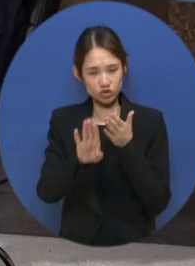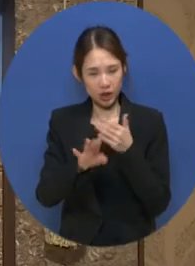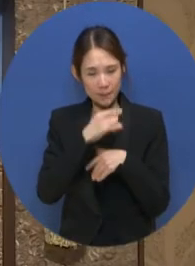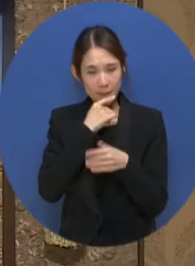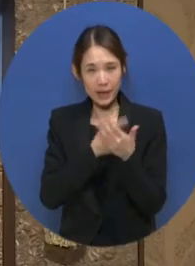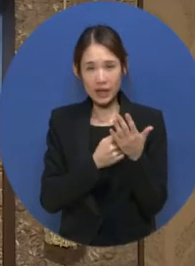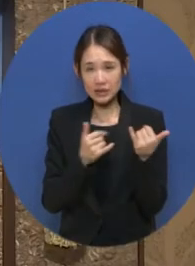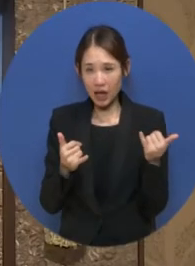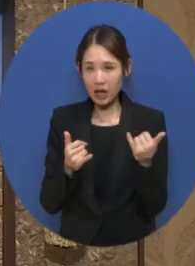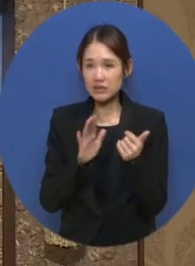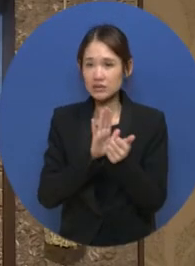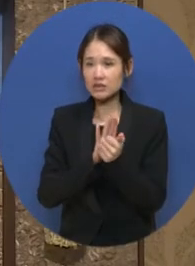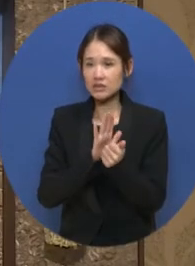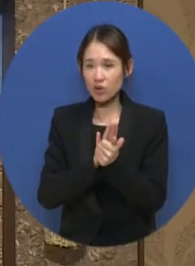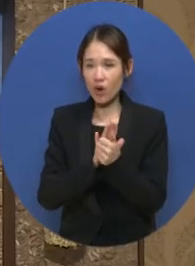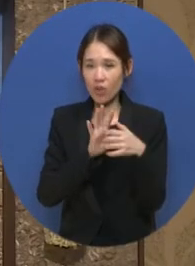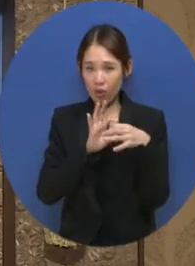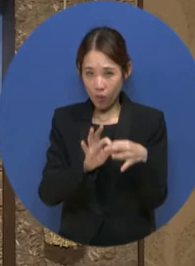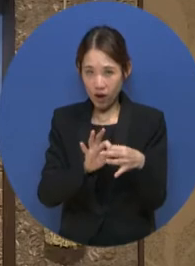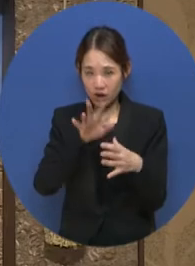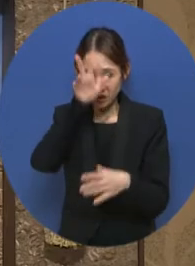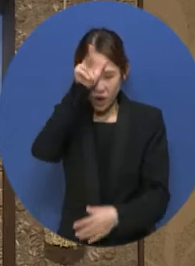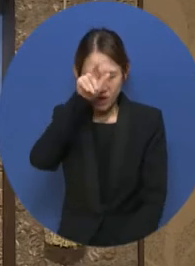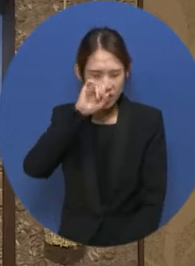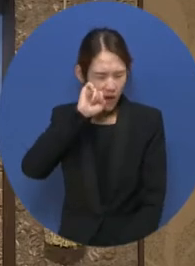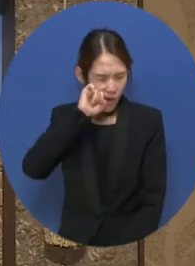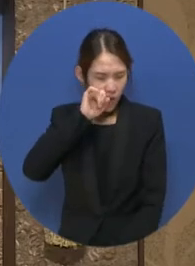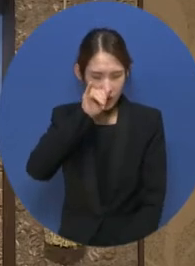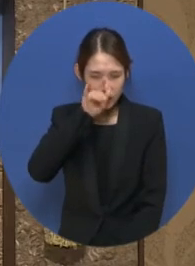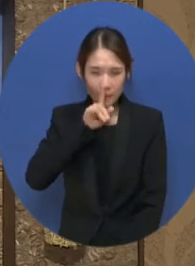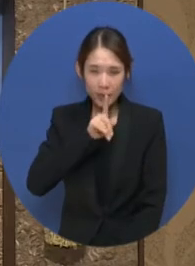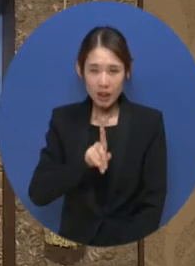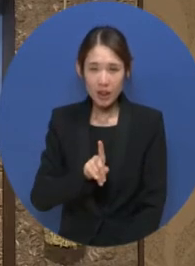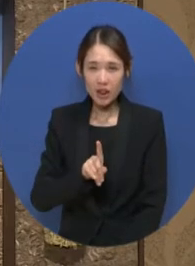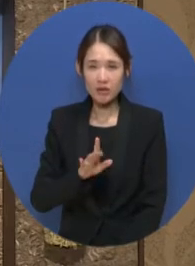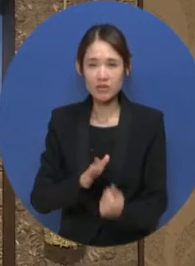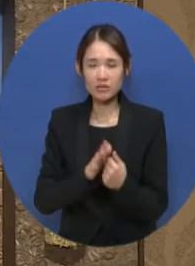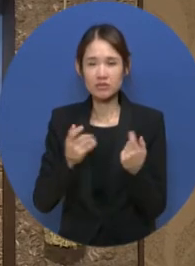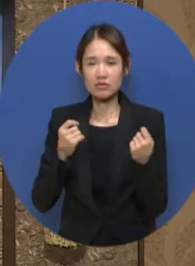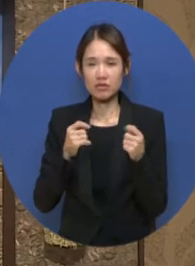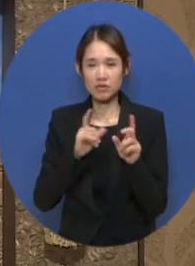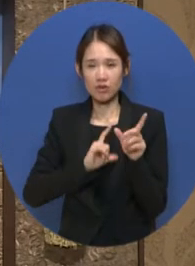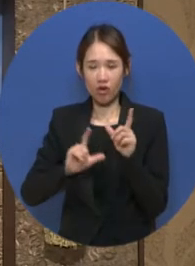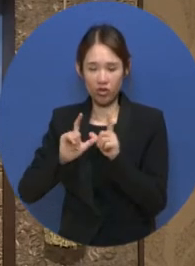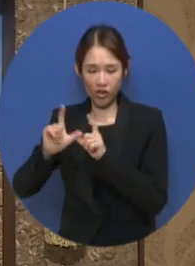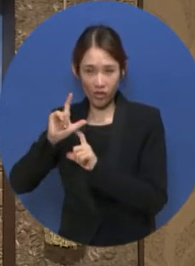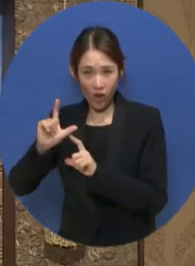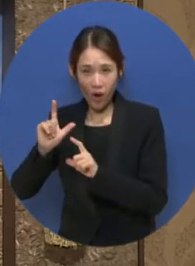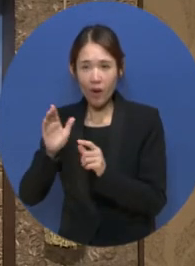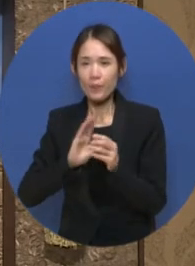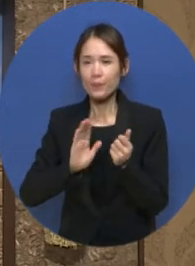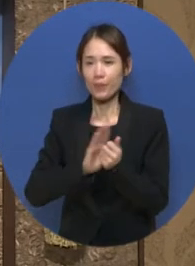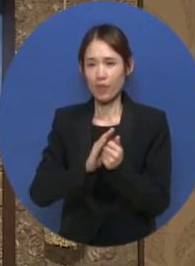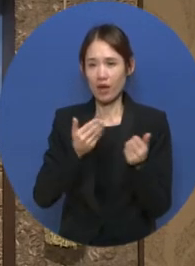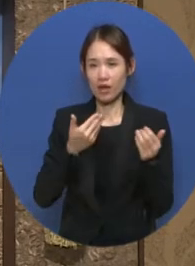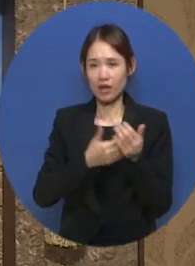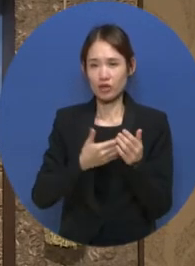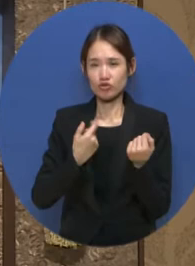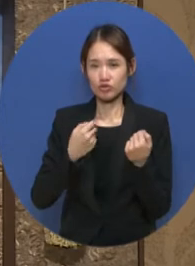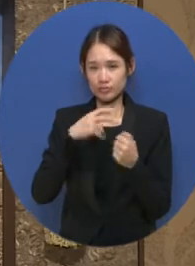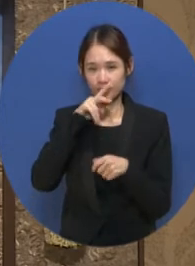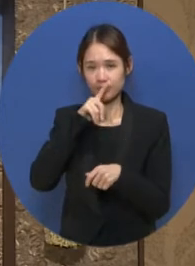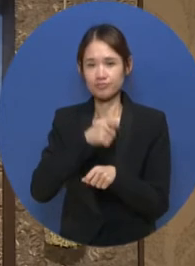피해자들에 대한 지원의 있어요 괜찮아 여름 들이 있기 때문에 제가 고른 부분들을 좀 상호 보완할 수 있는데 10년 들도 있고